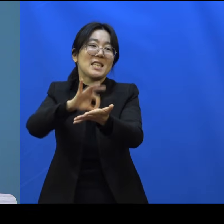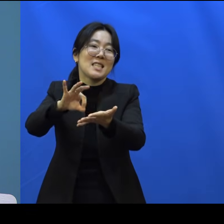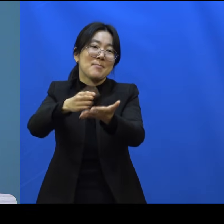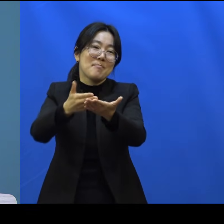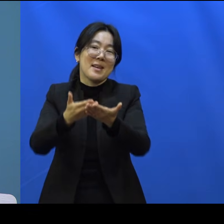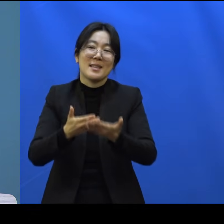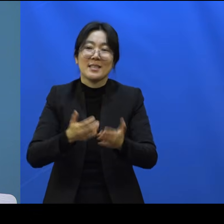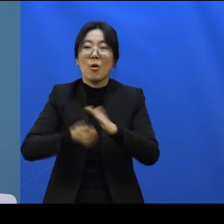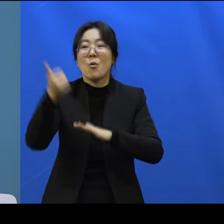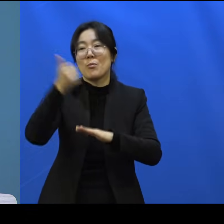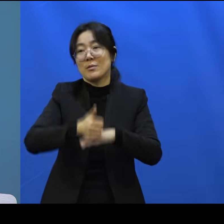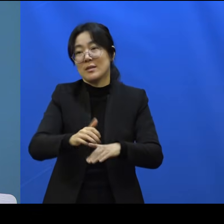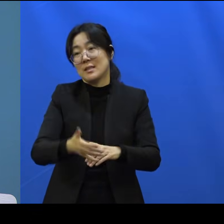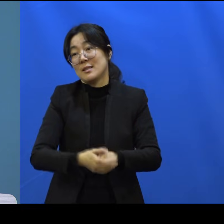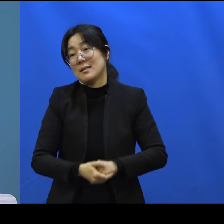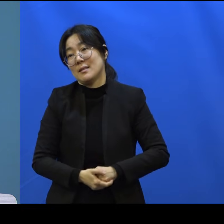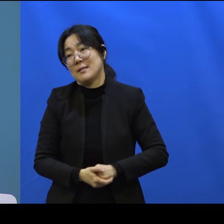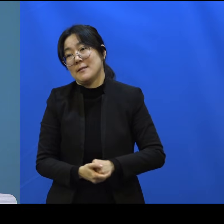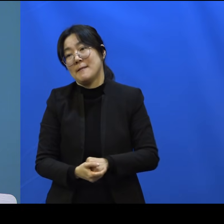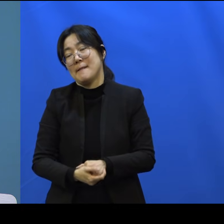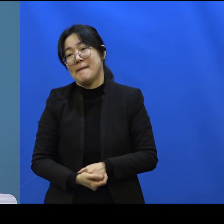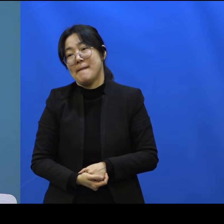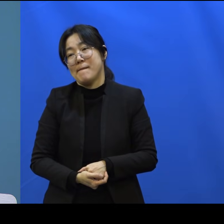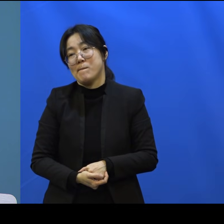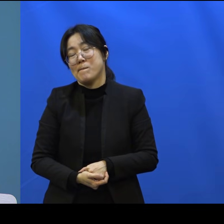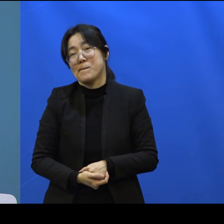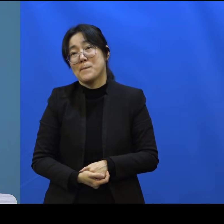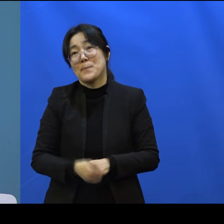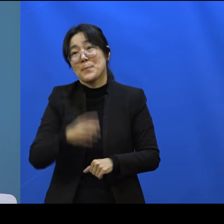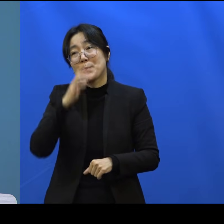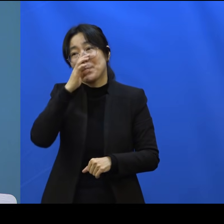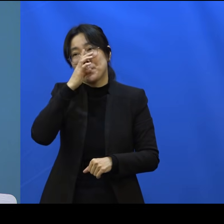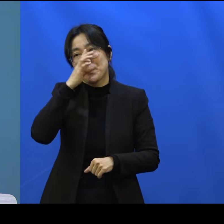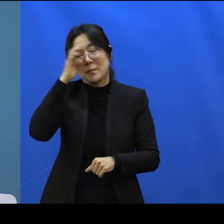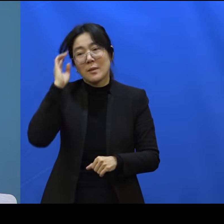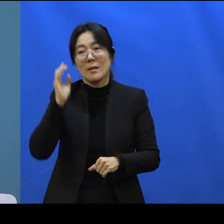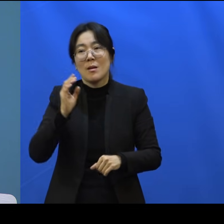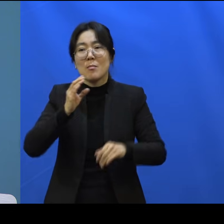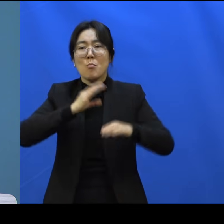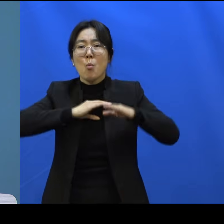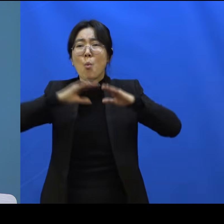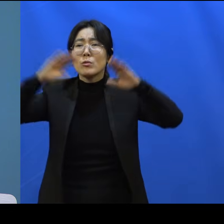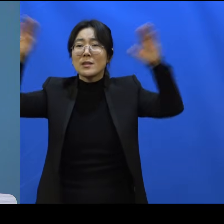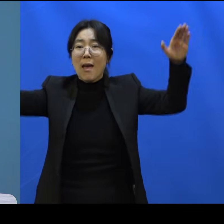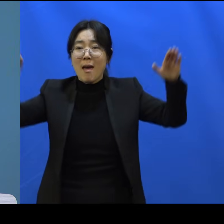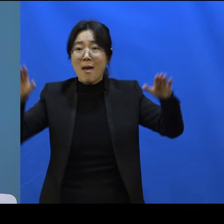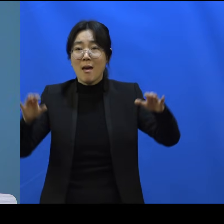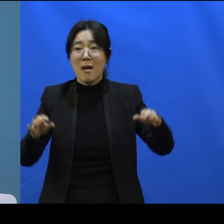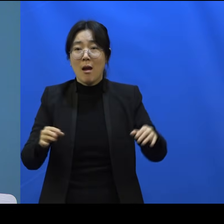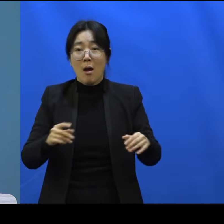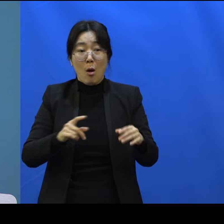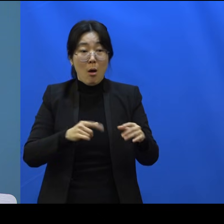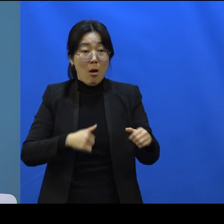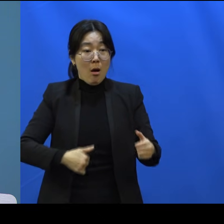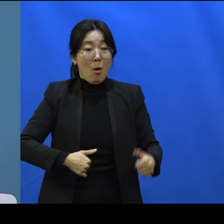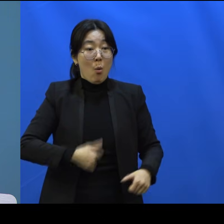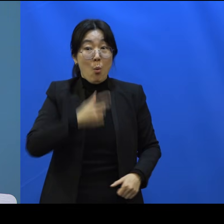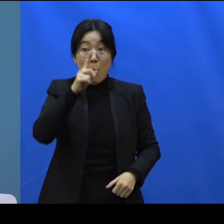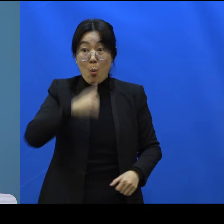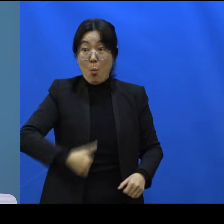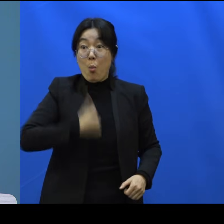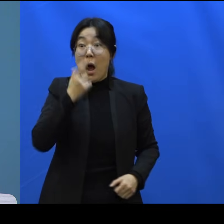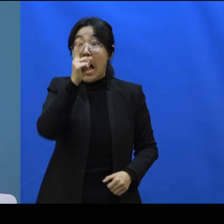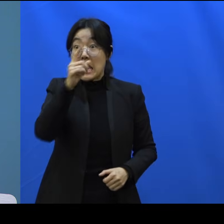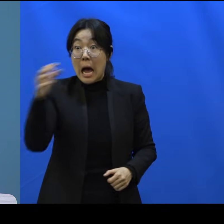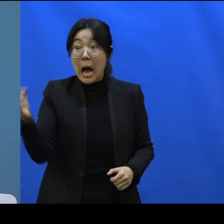그 강하게 보였던 왕실의 모세는 어디 갔어요? 그죠? 막 혈기 왕성했던,